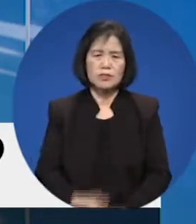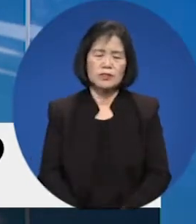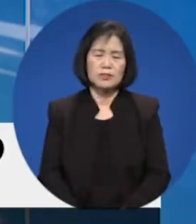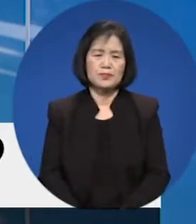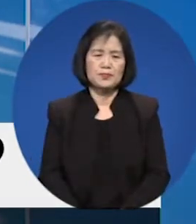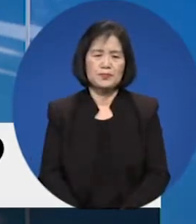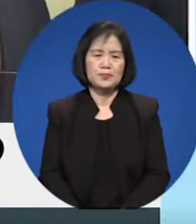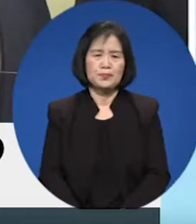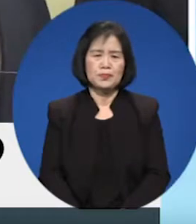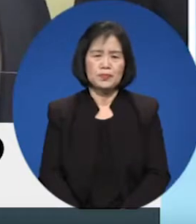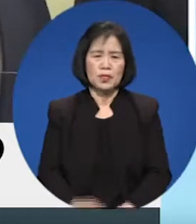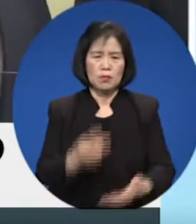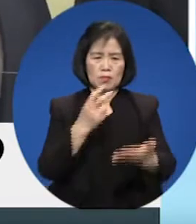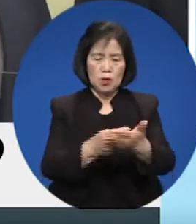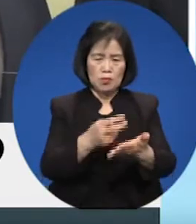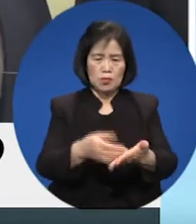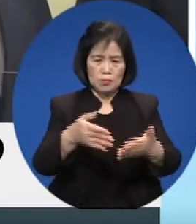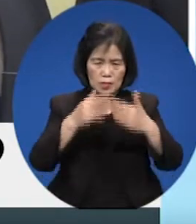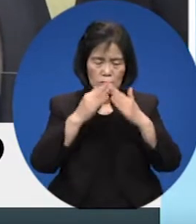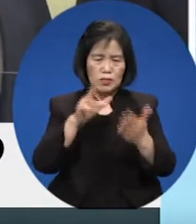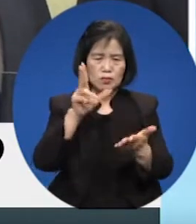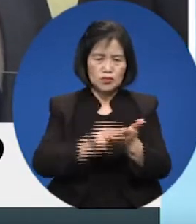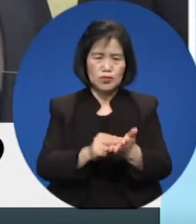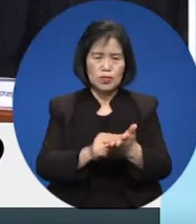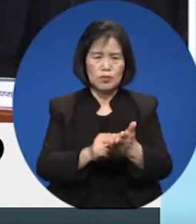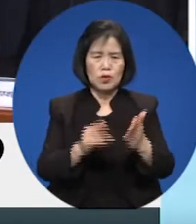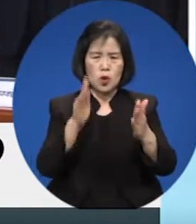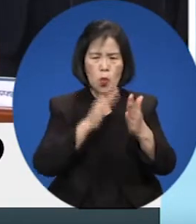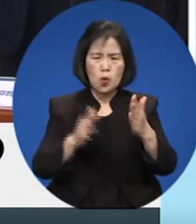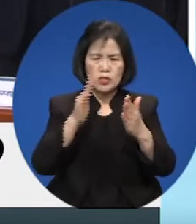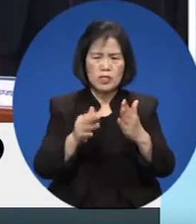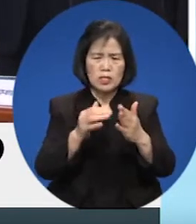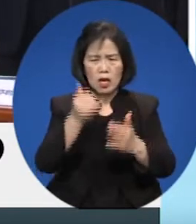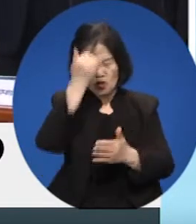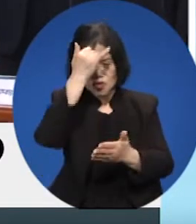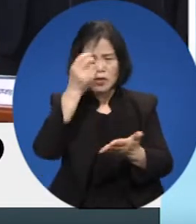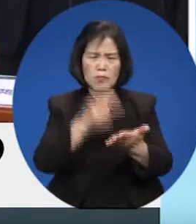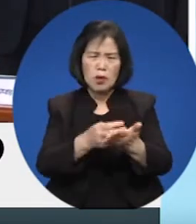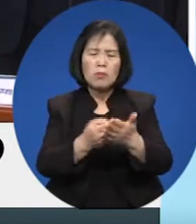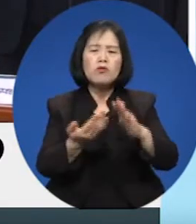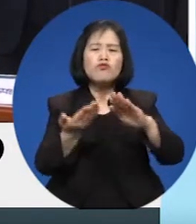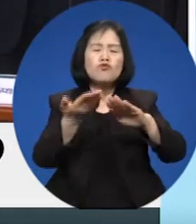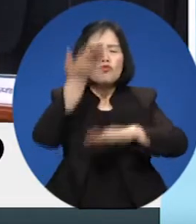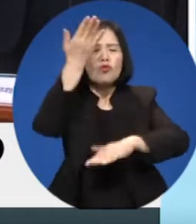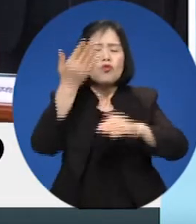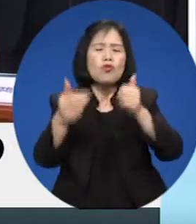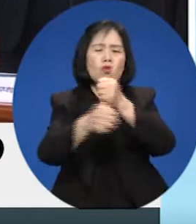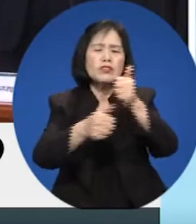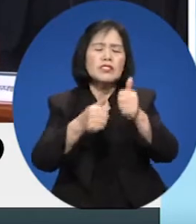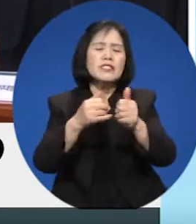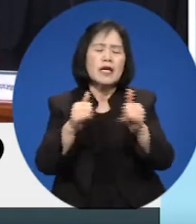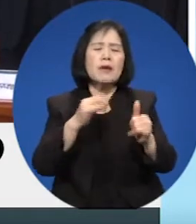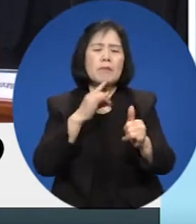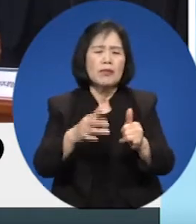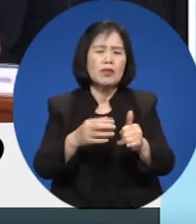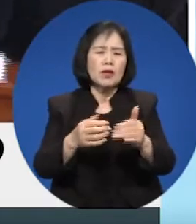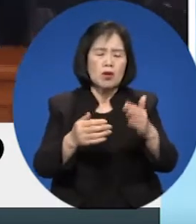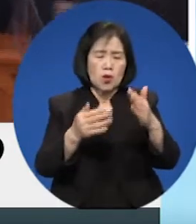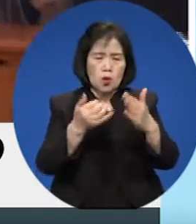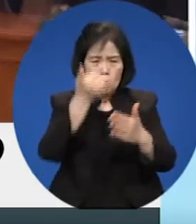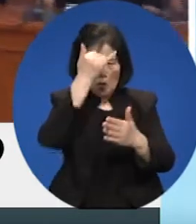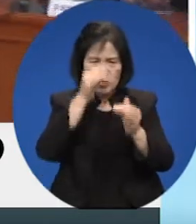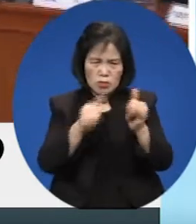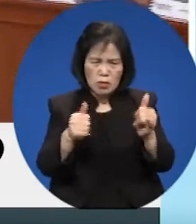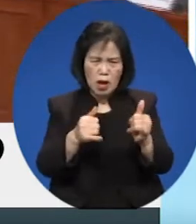한가지 현재 이제 법을 만드는 문제에 있어서 공직자윤리법 물론 이쪽은 고위 공직자를 대상으로 하는 거고 사실 그 공직자 1 법에도